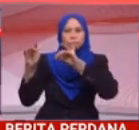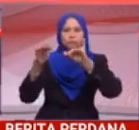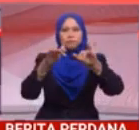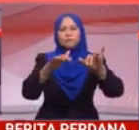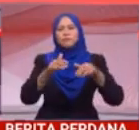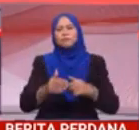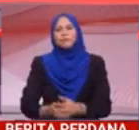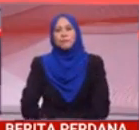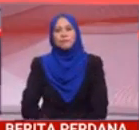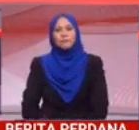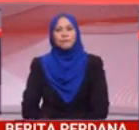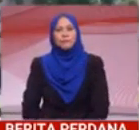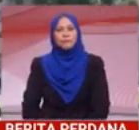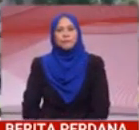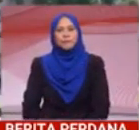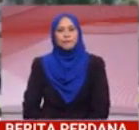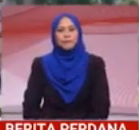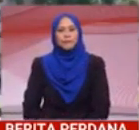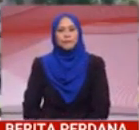orang lain